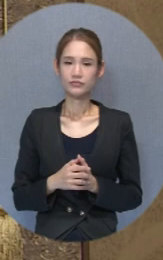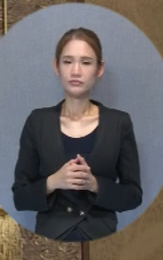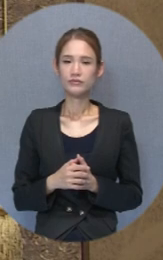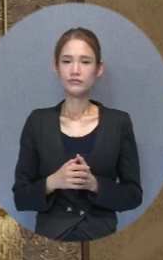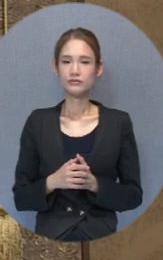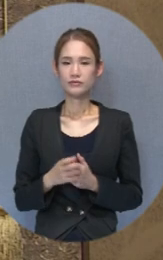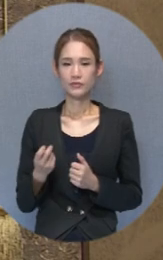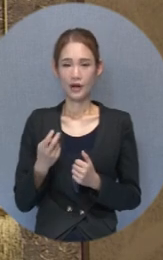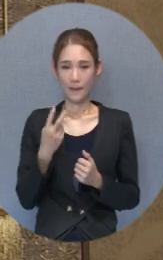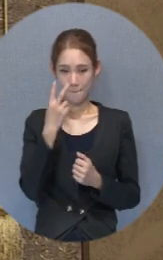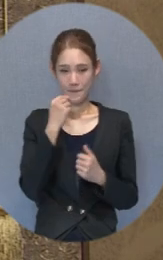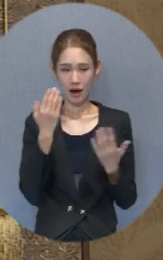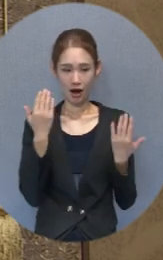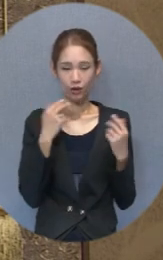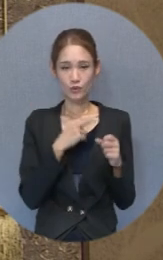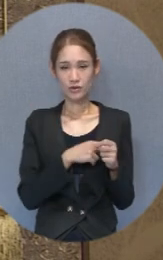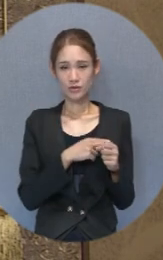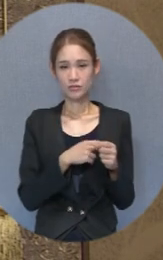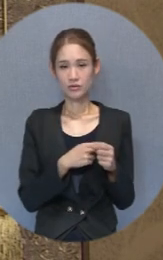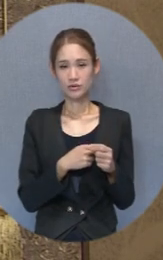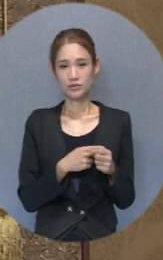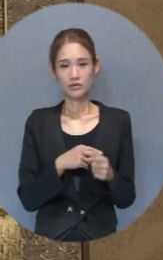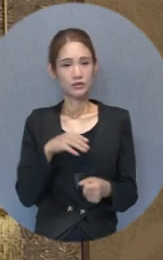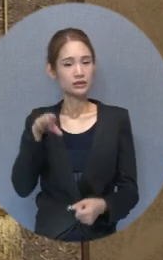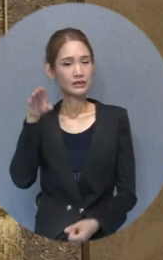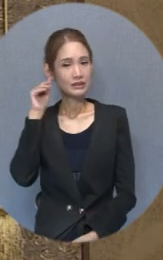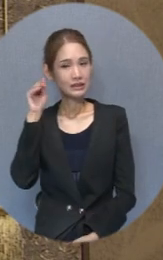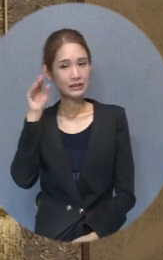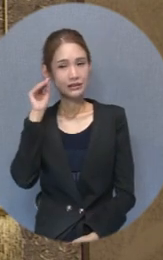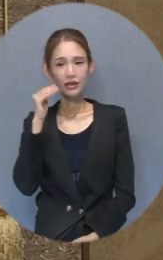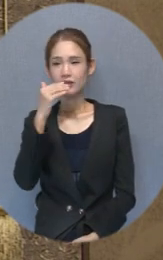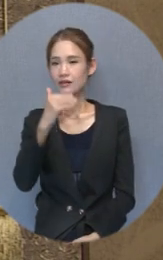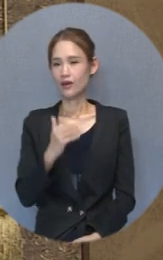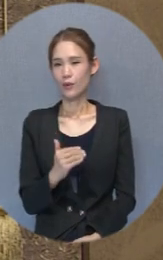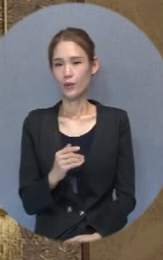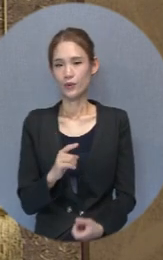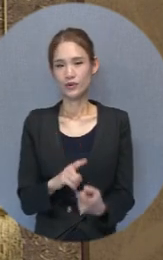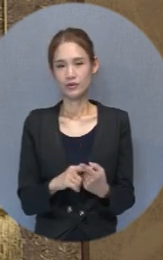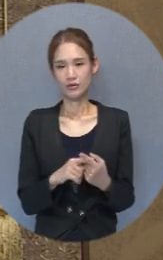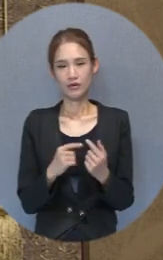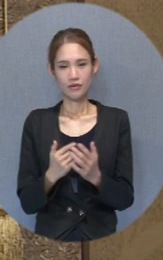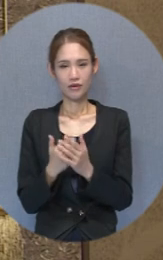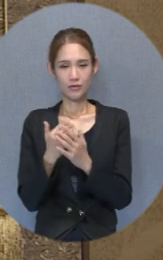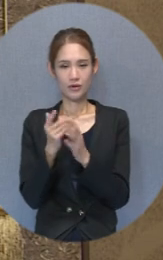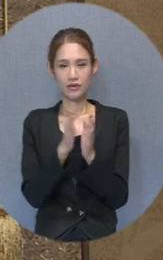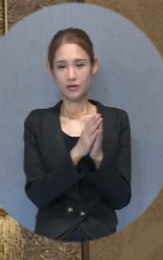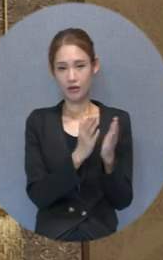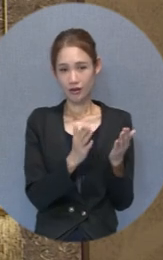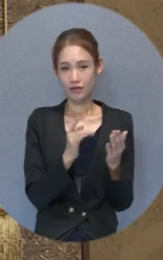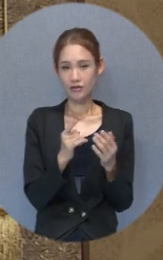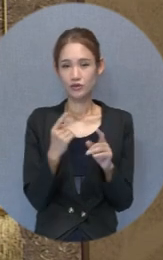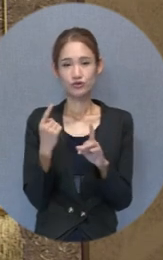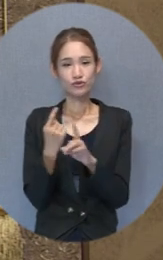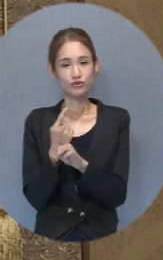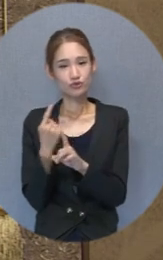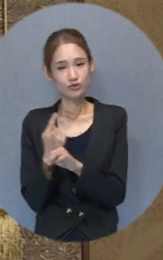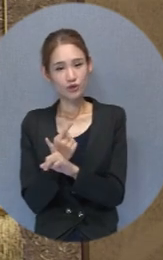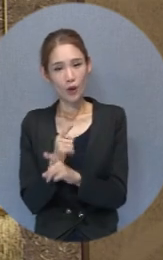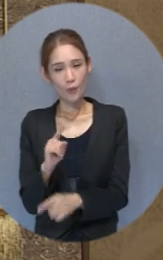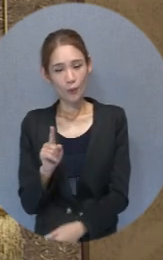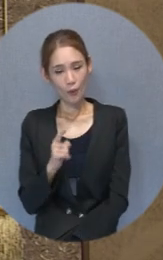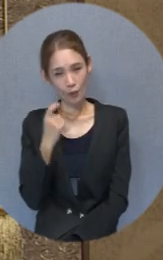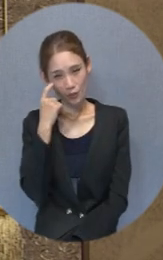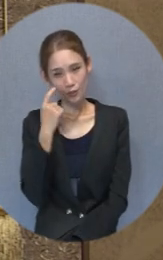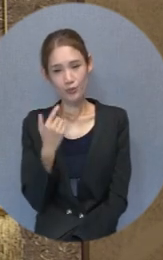이제 맹학교 선생님한테 이렇게 들은 내용으로 개발한 게 이 교구제였는데 네. 여기서 수정할 부분이 어떤